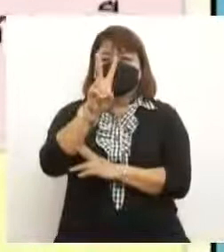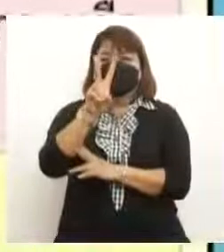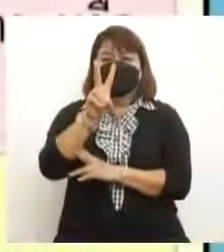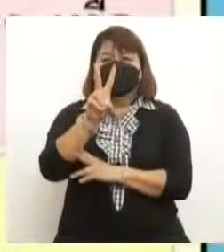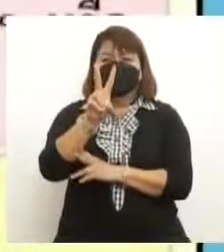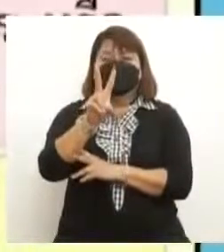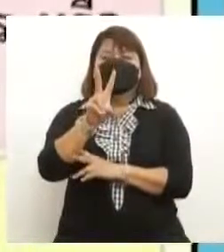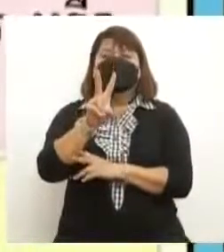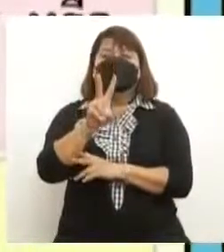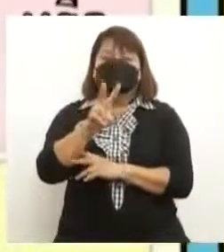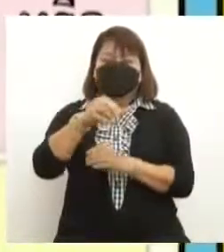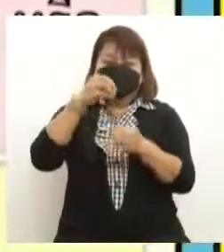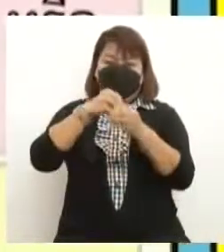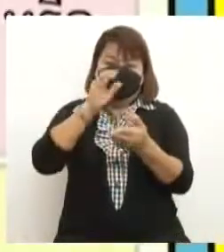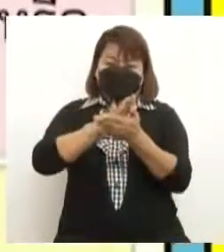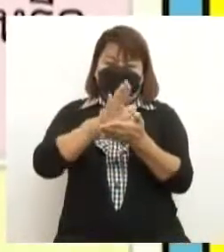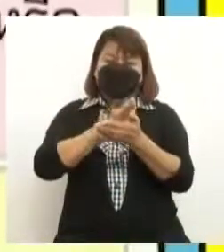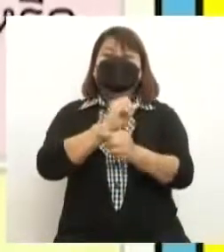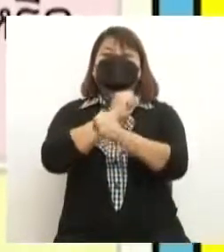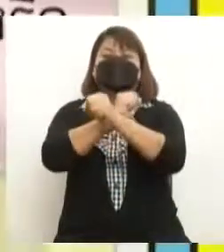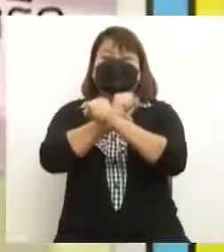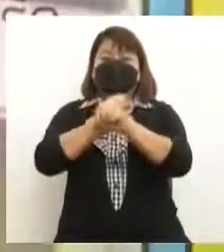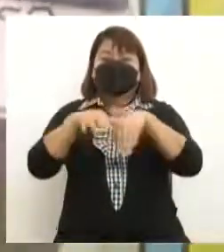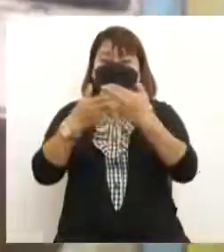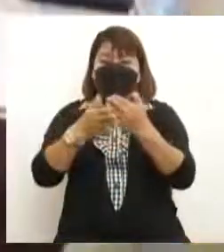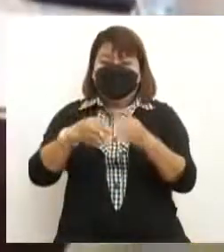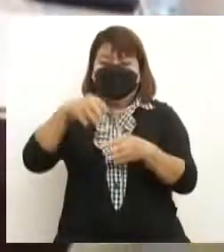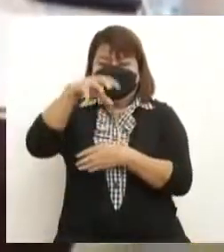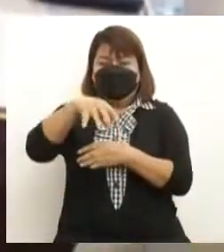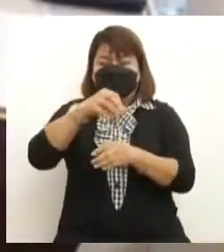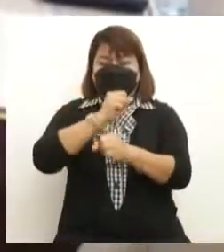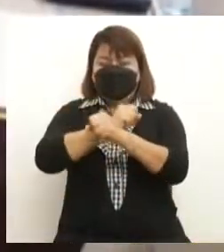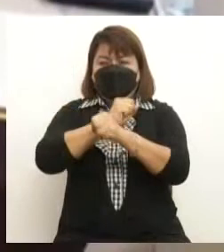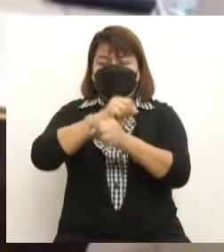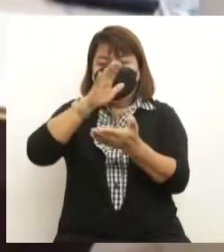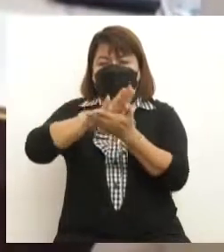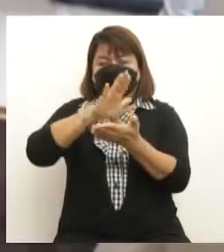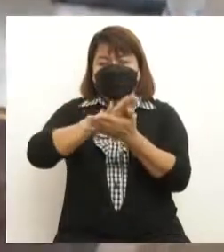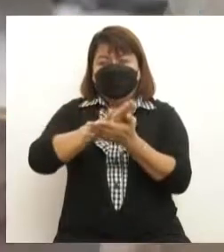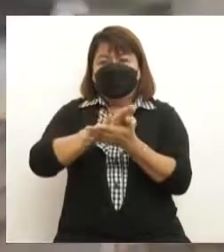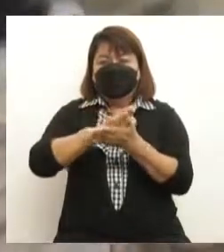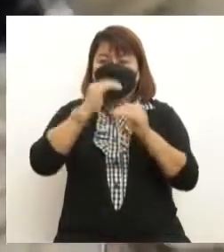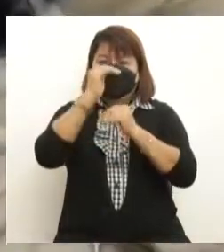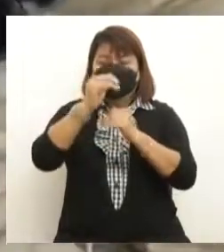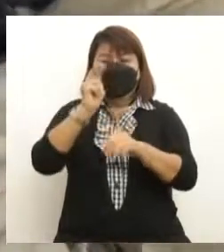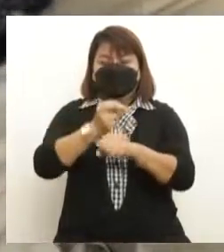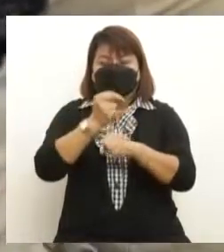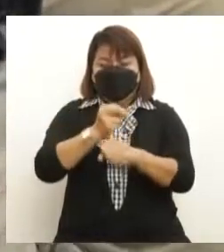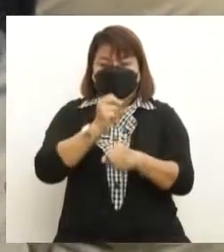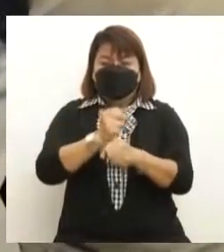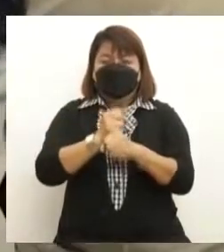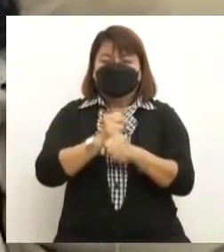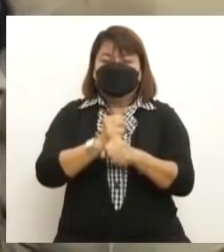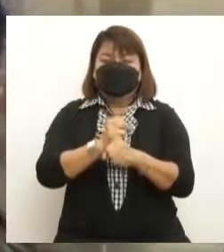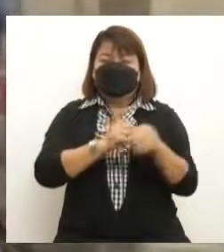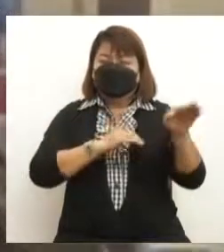าตรการป้องกันในระดับสถานศึกษาหน่วยงานภายในสถานศึกษากำหนดหน้าที่และมาตรการที่ต้องปฏิบัติเพื่อเตรียมความ